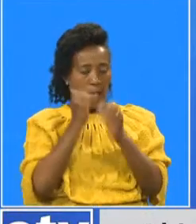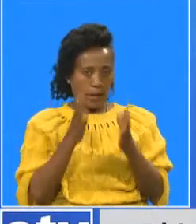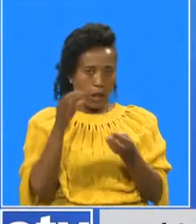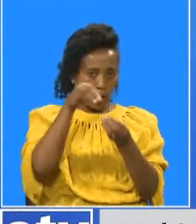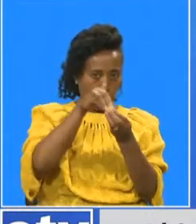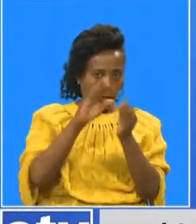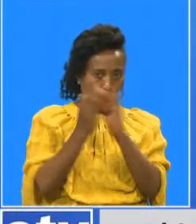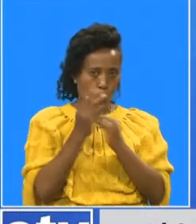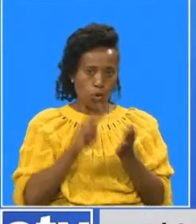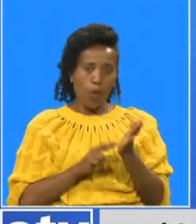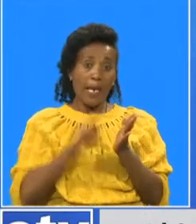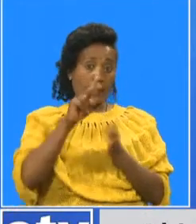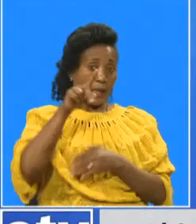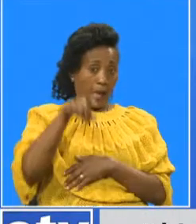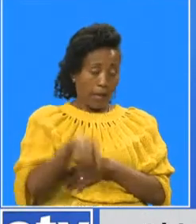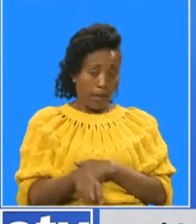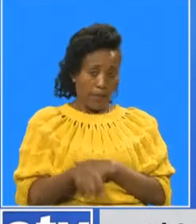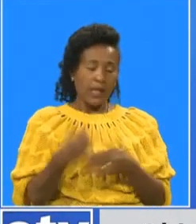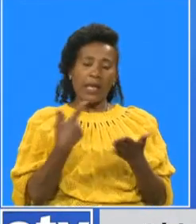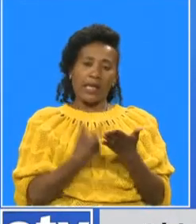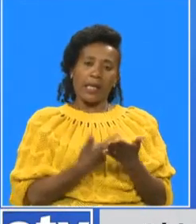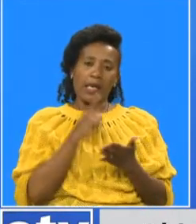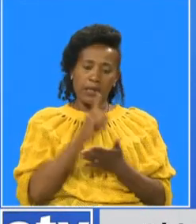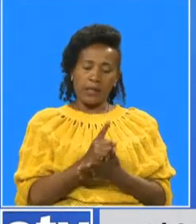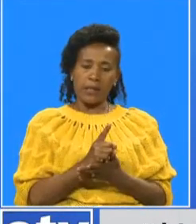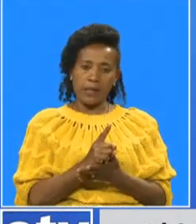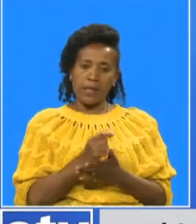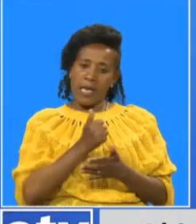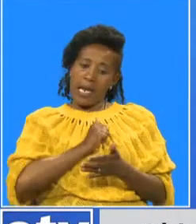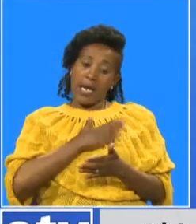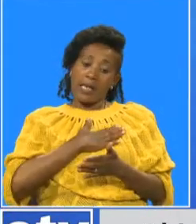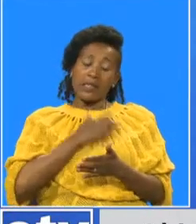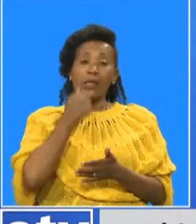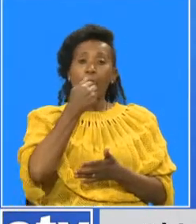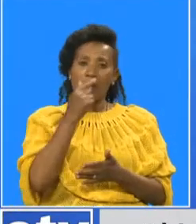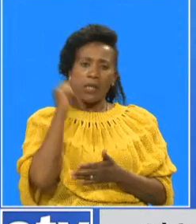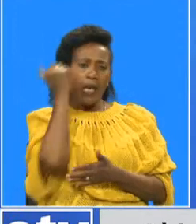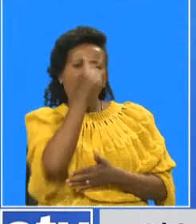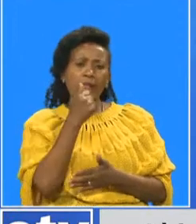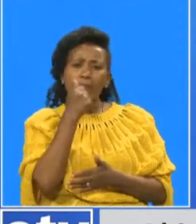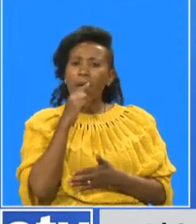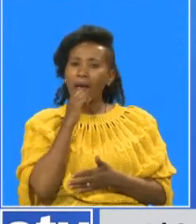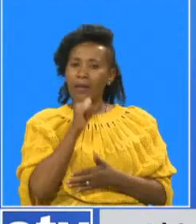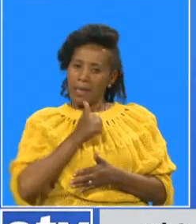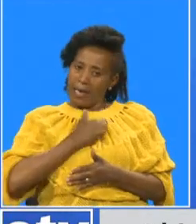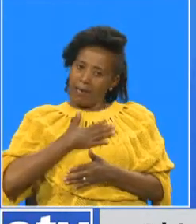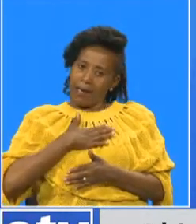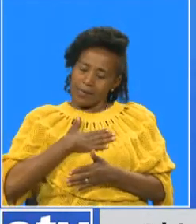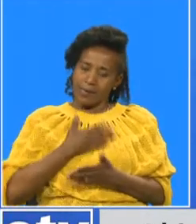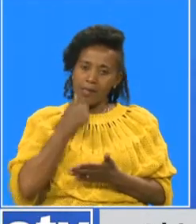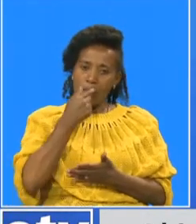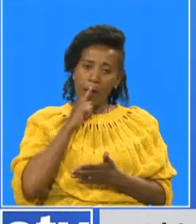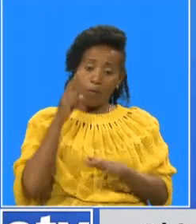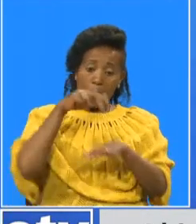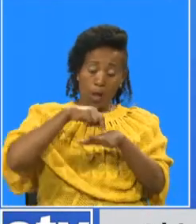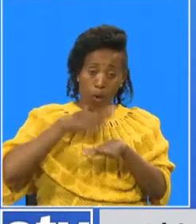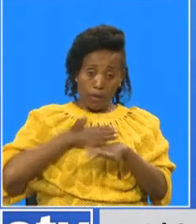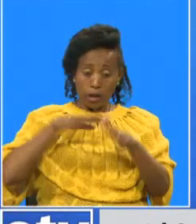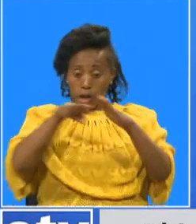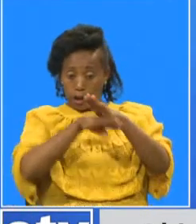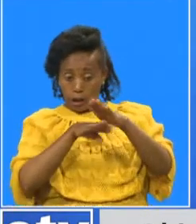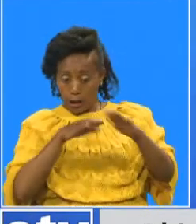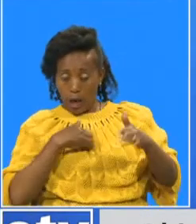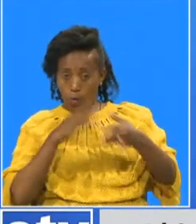ከሰራተኛውም ጭምር ስለሆነ መነሳት ያለበት ይሄንን ያው ለራስ ሲባል ነው አሁን ለማንም ሲባል አይደለም። በተቋማችን ስር